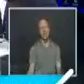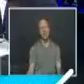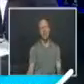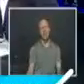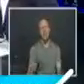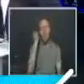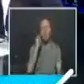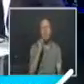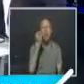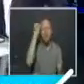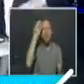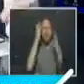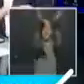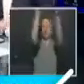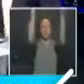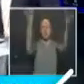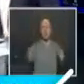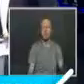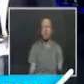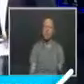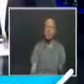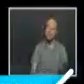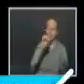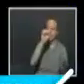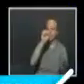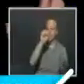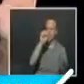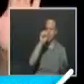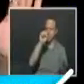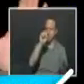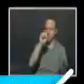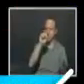איזה שטויות האלה, רבקום. סעדי.